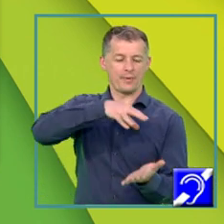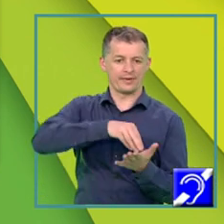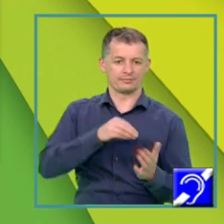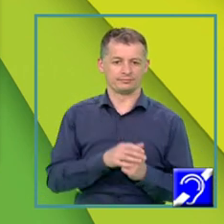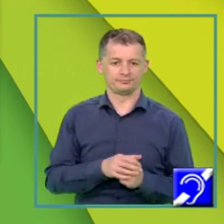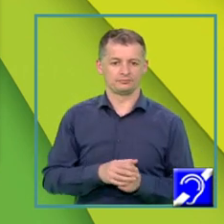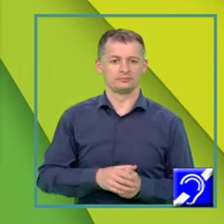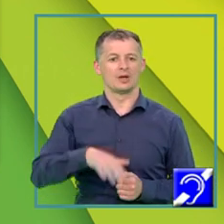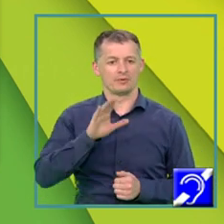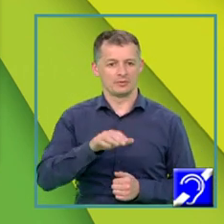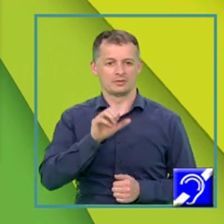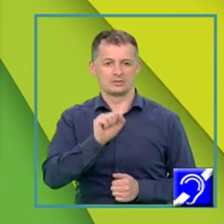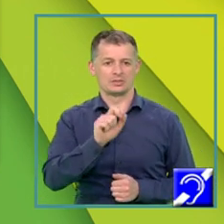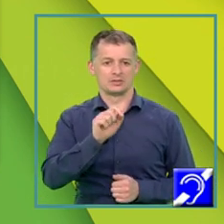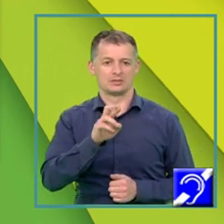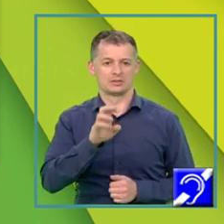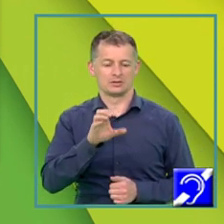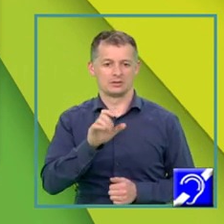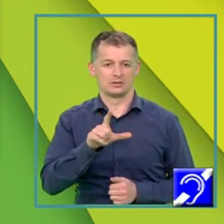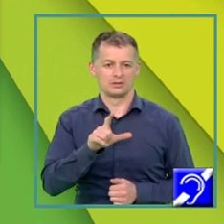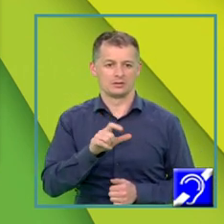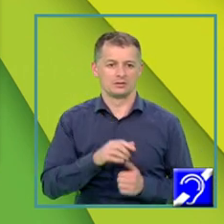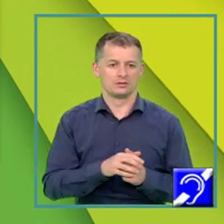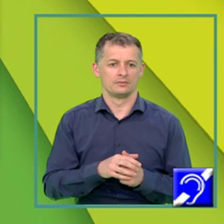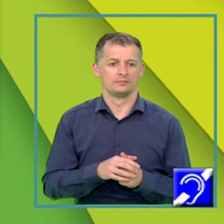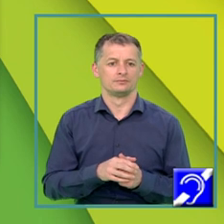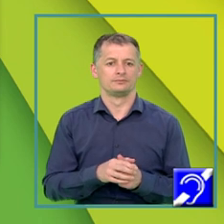să trec pe y7.ro a